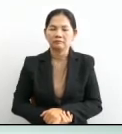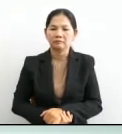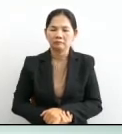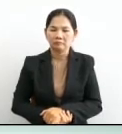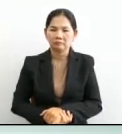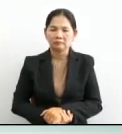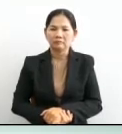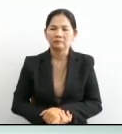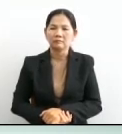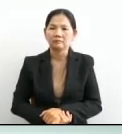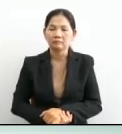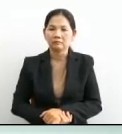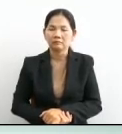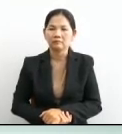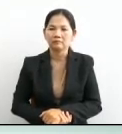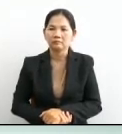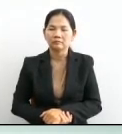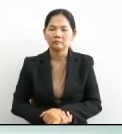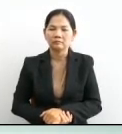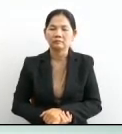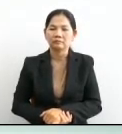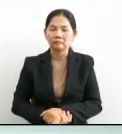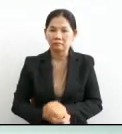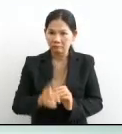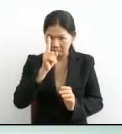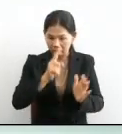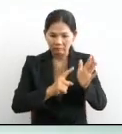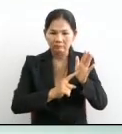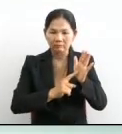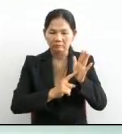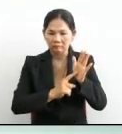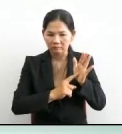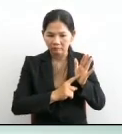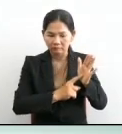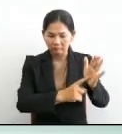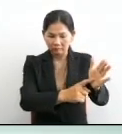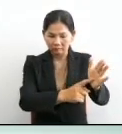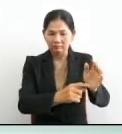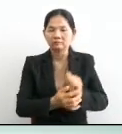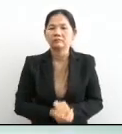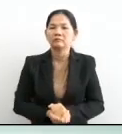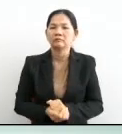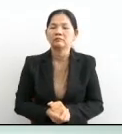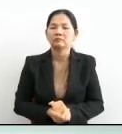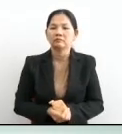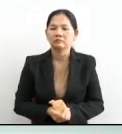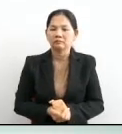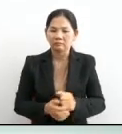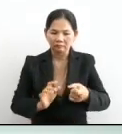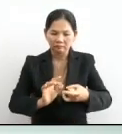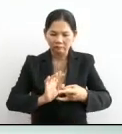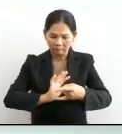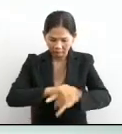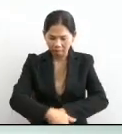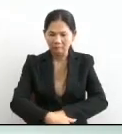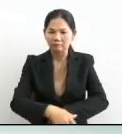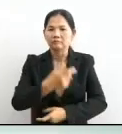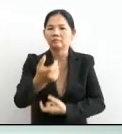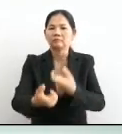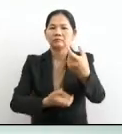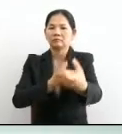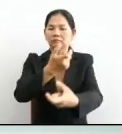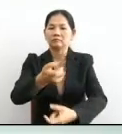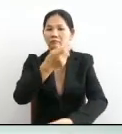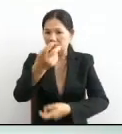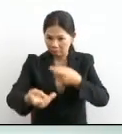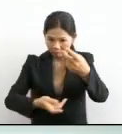chẳng chấm chấm nồi chả lấy nhạc rùi tì hoi con mùi chạm ưu tì hoi thay dưỡng chà dốt đầm lông mi nó tình lụa chà bây giờ đâm